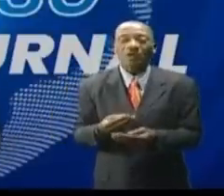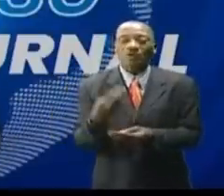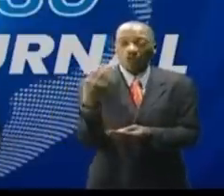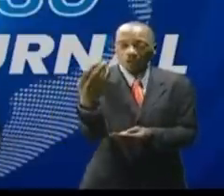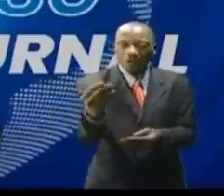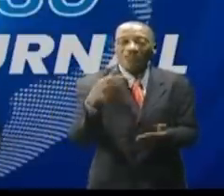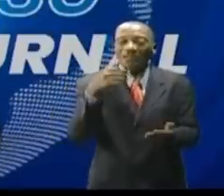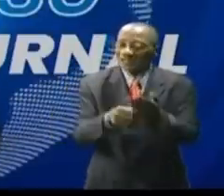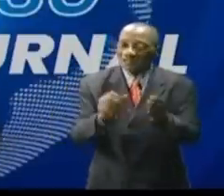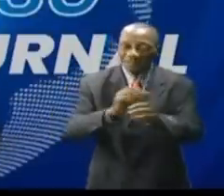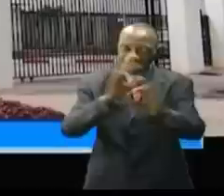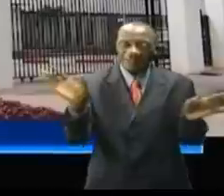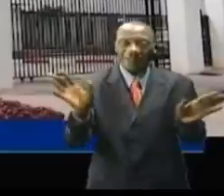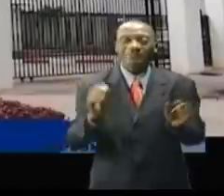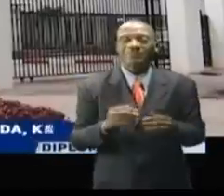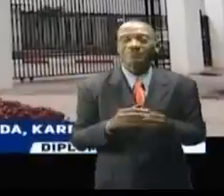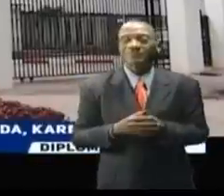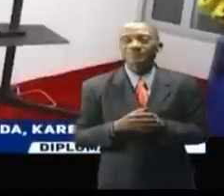ce reportage.